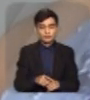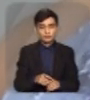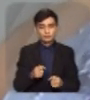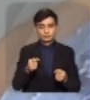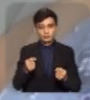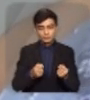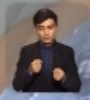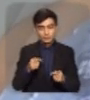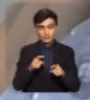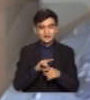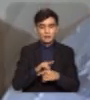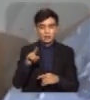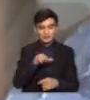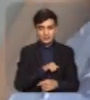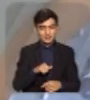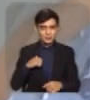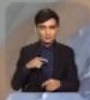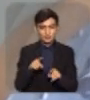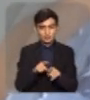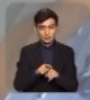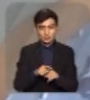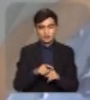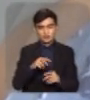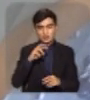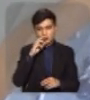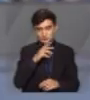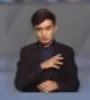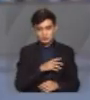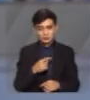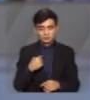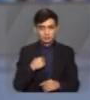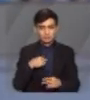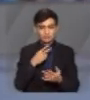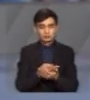Көлігінің өзі дұрыс болмаған екен мен осы жағдайға түсіп отырмын